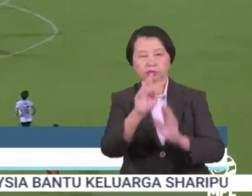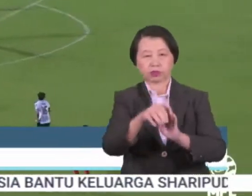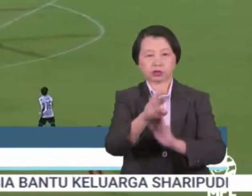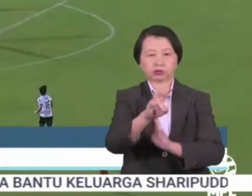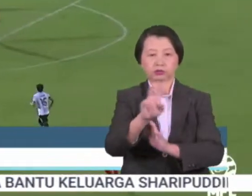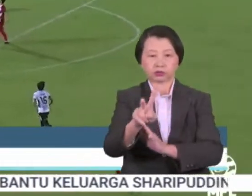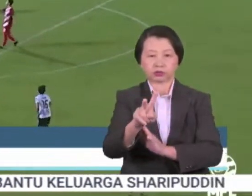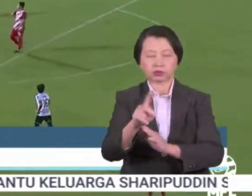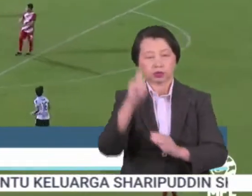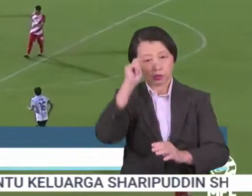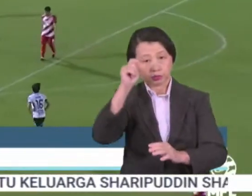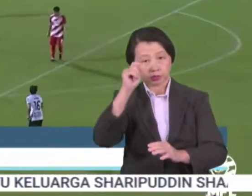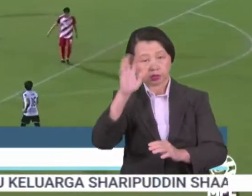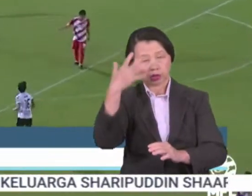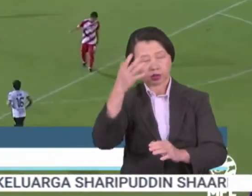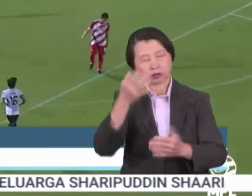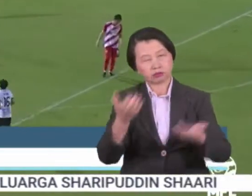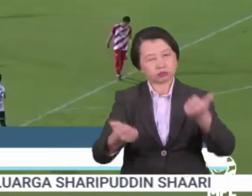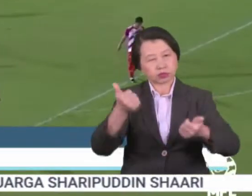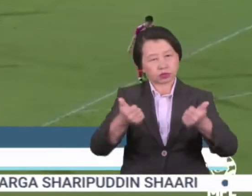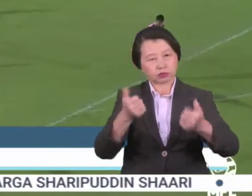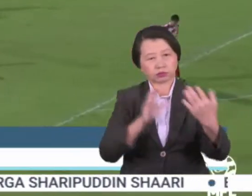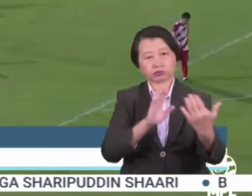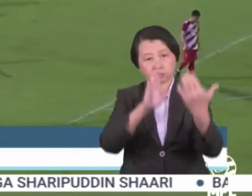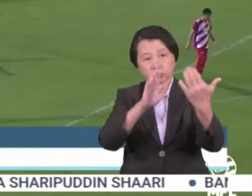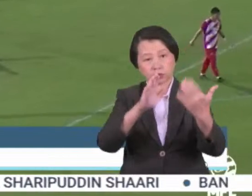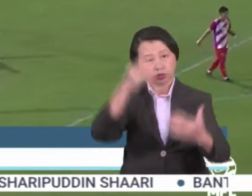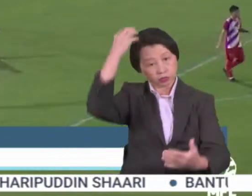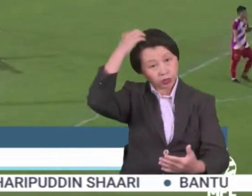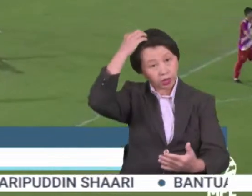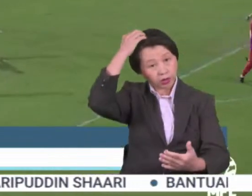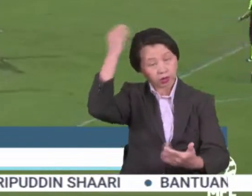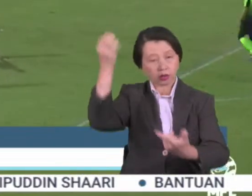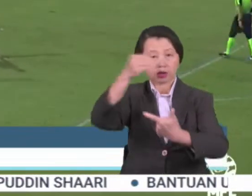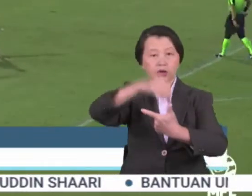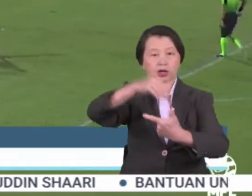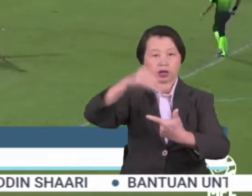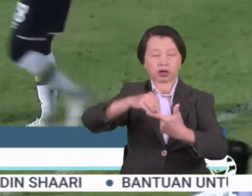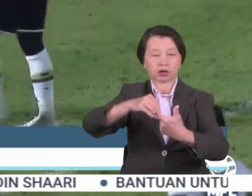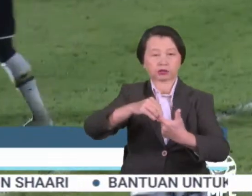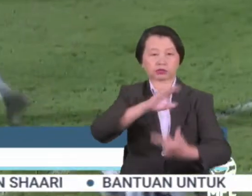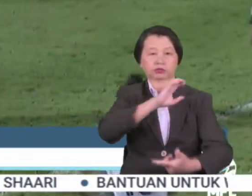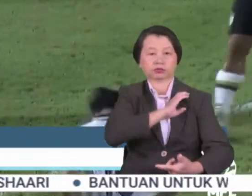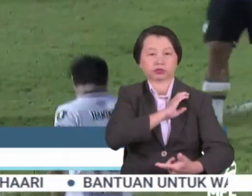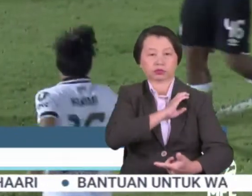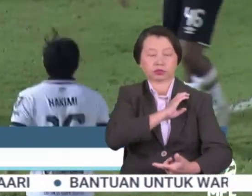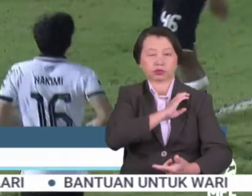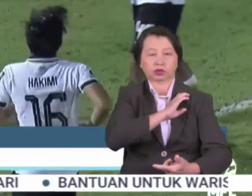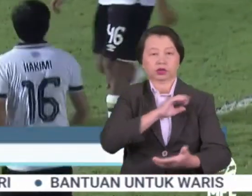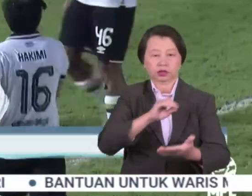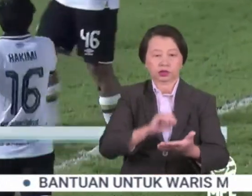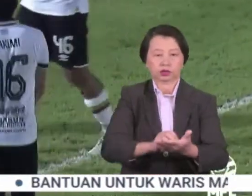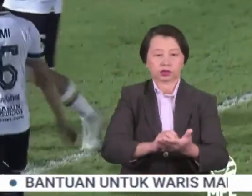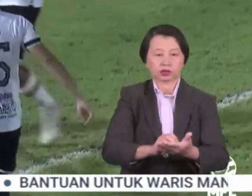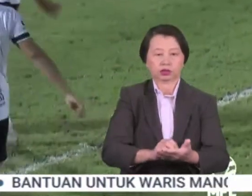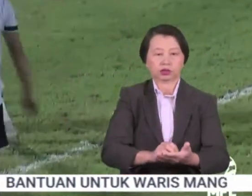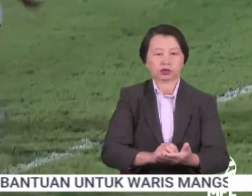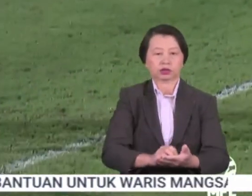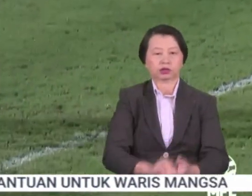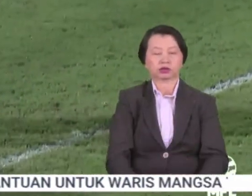Terengganu FC akan membuat perhitungan sama ada berdepan Selangor FC atau pdrm FC di pentas